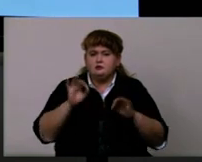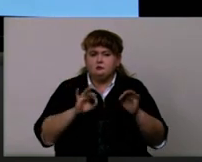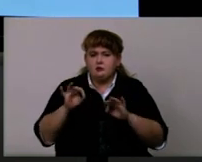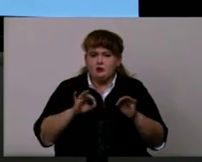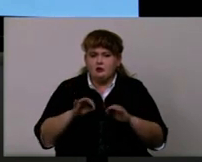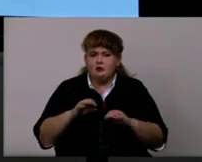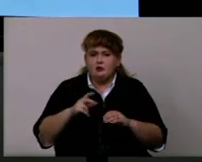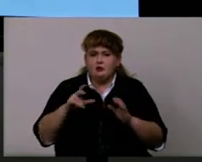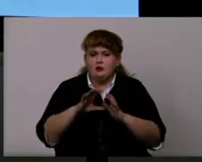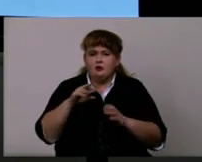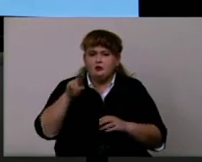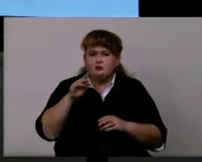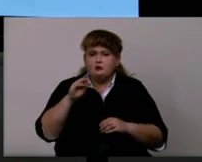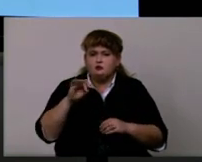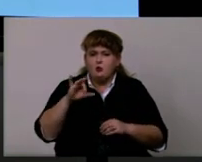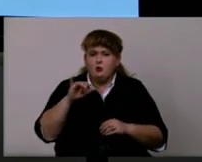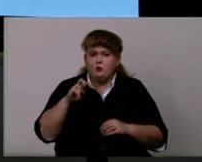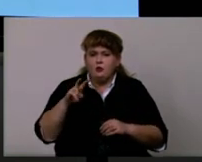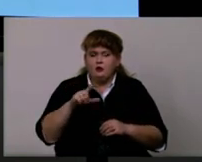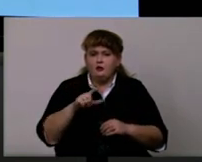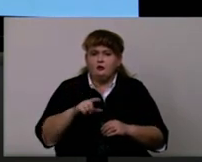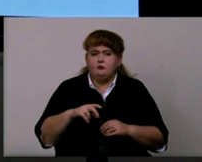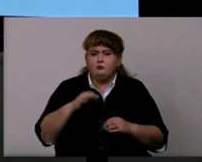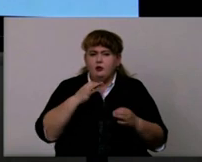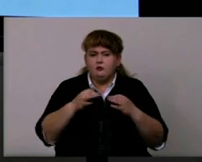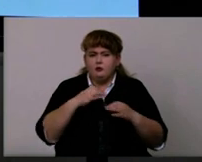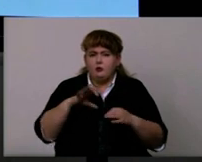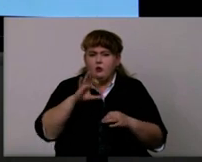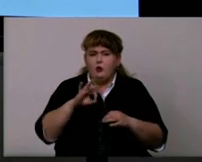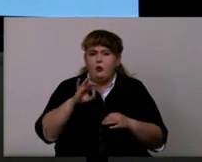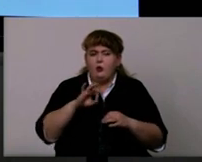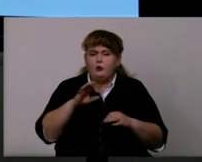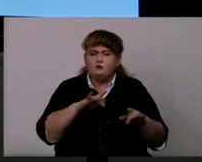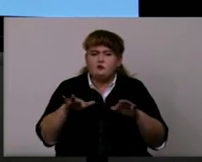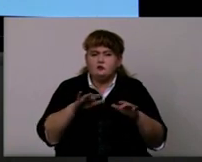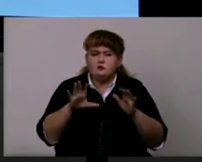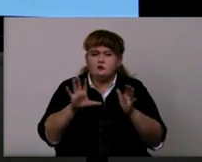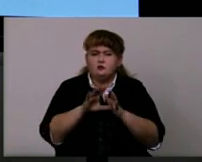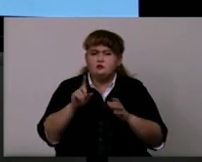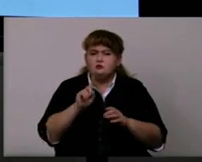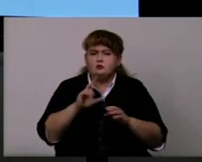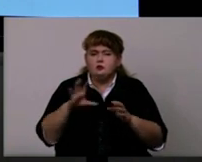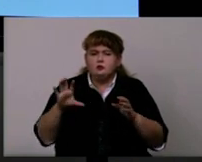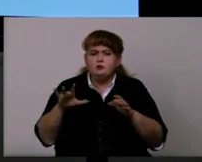потенциальной энергии – джоль. Сегодня же мы с вами поговорим о кинетической энергии. Что такое